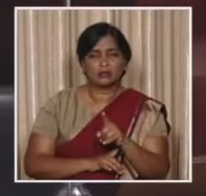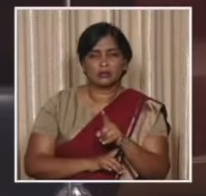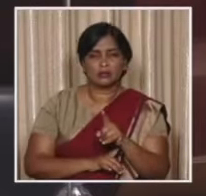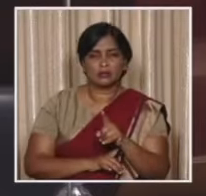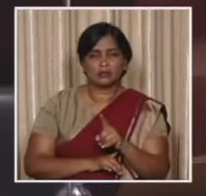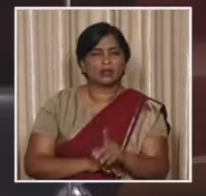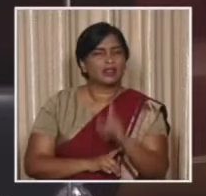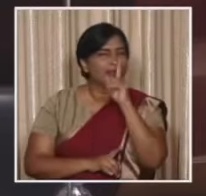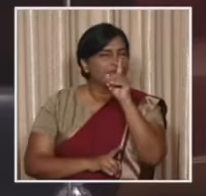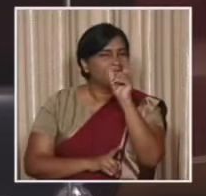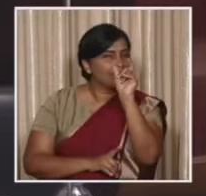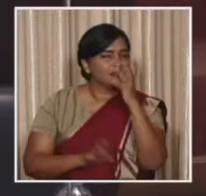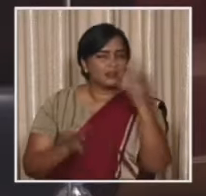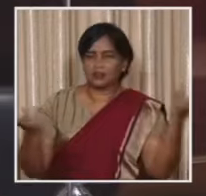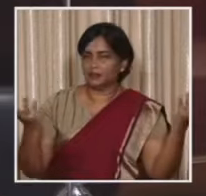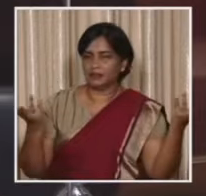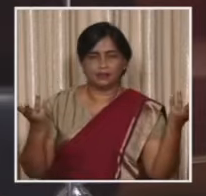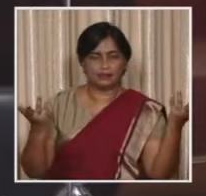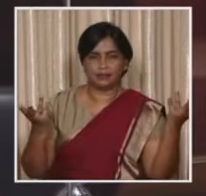වචනයක්වත් නැහැ.